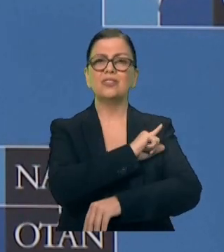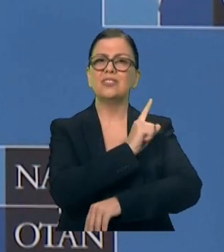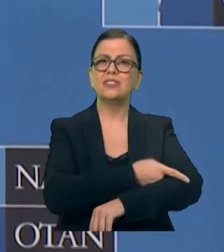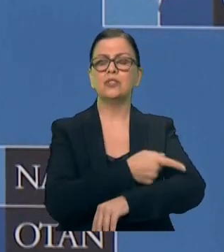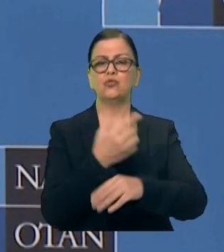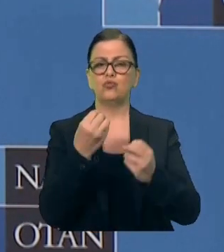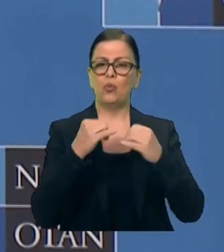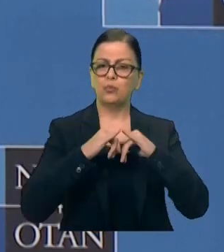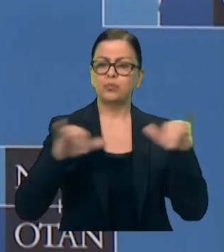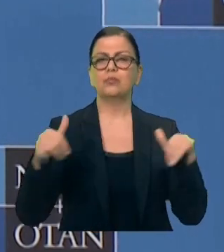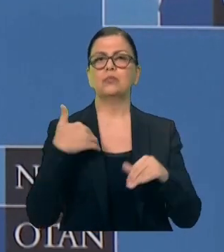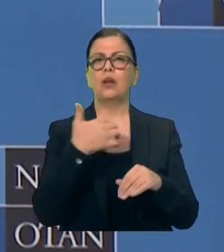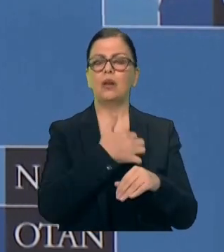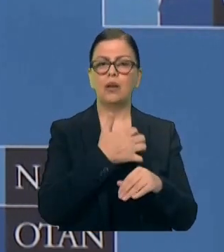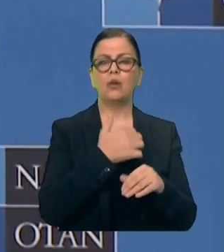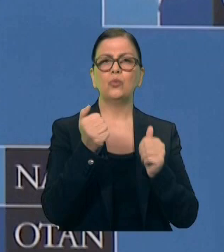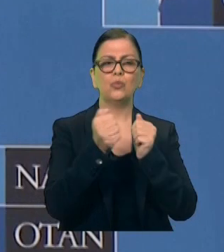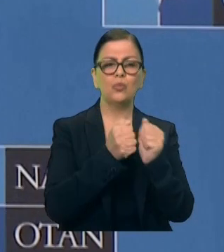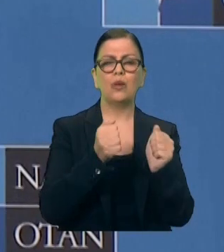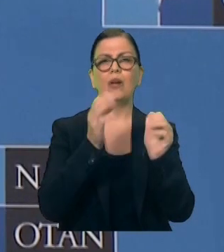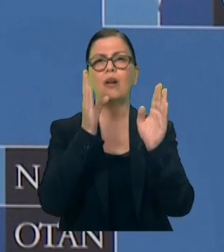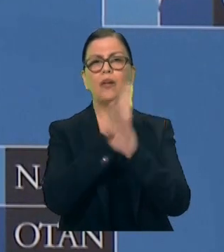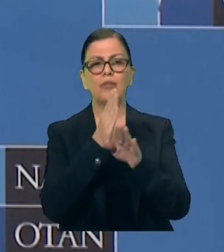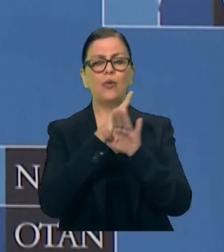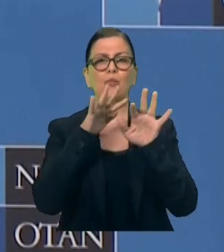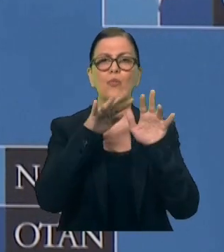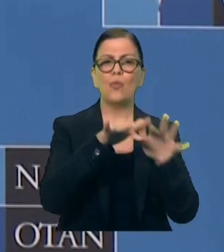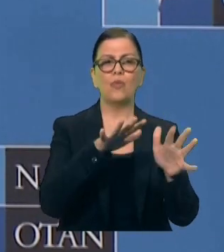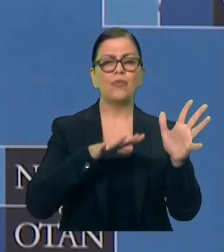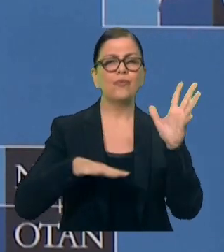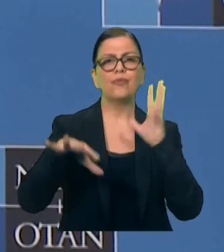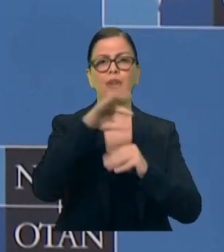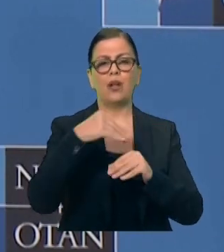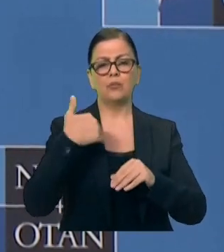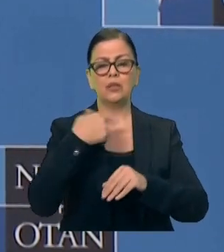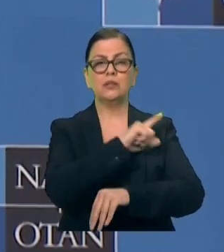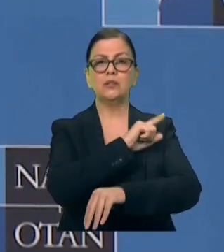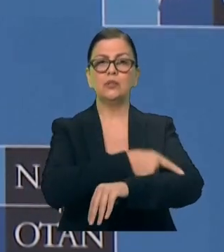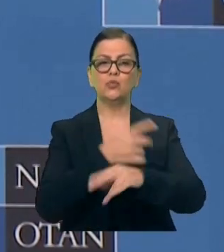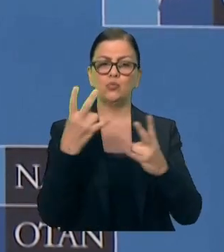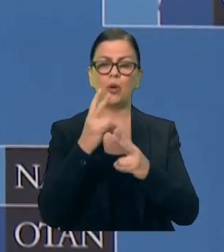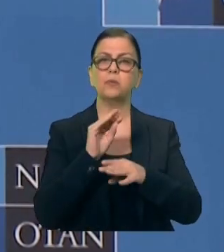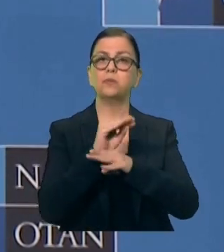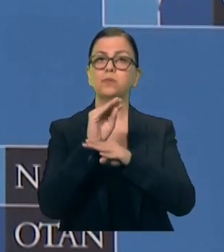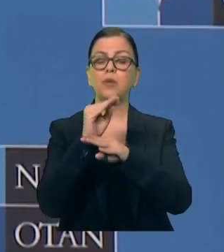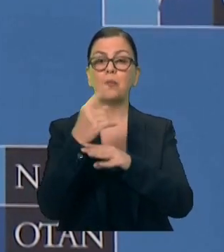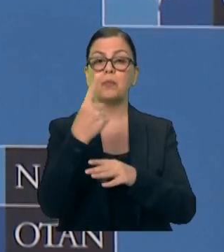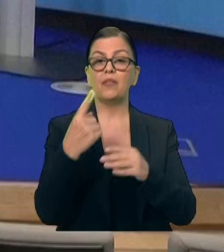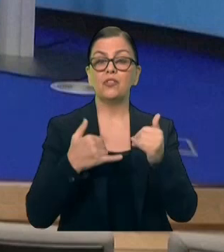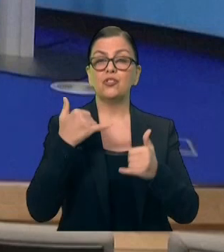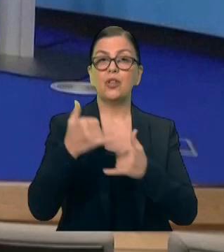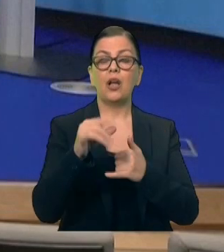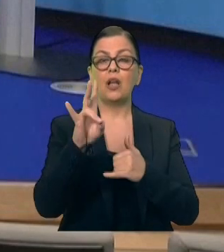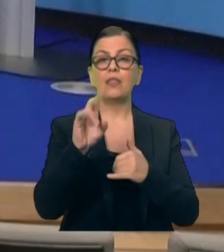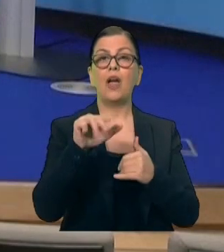verəcəklərini gözləyirəm. Quruda, havada və dənizdə olmaqla şərq cinahındakı qüvvələrimizin artırılması planlaşdırılır. İlk addım